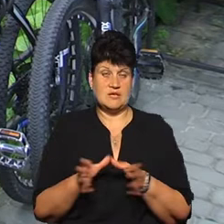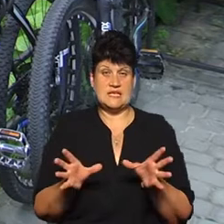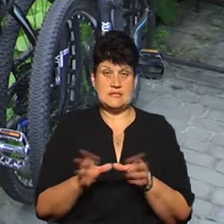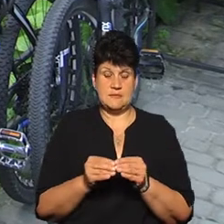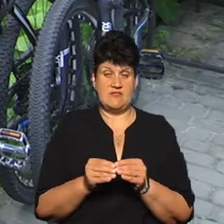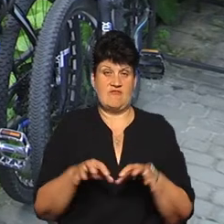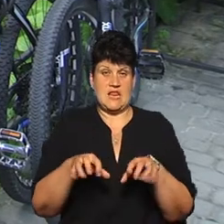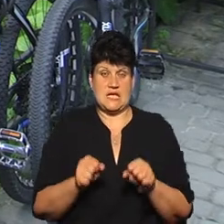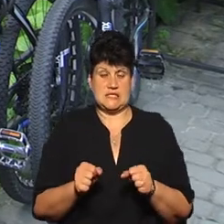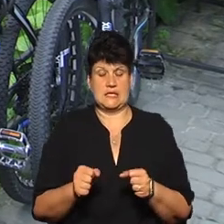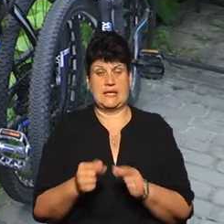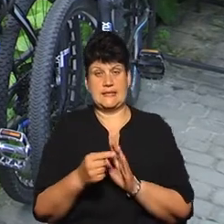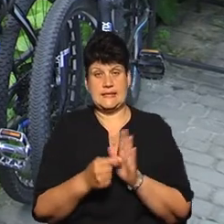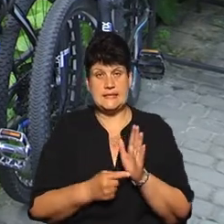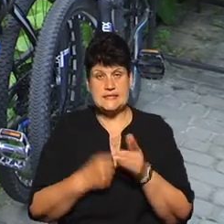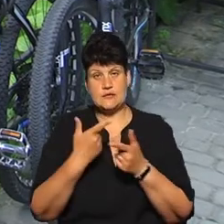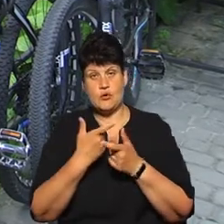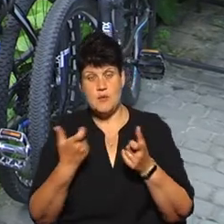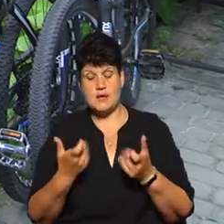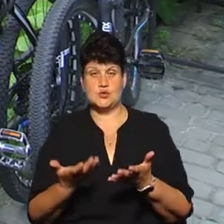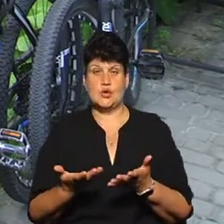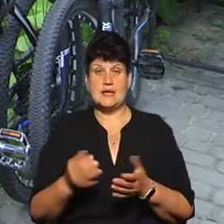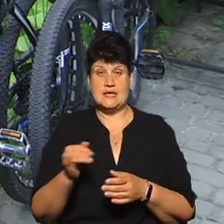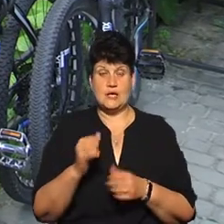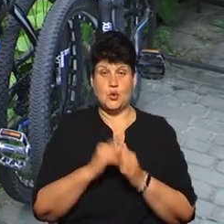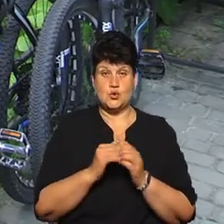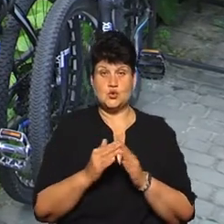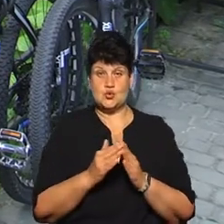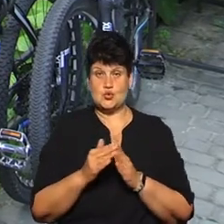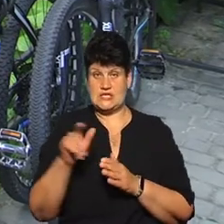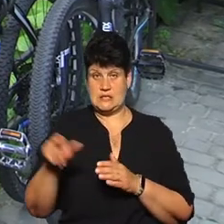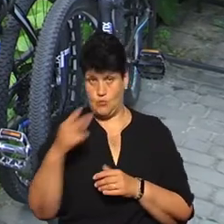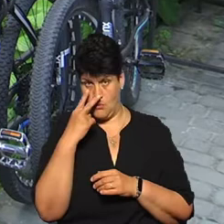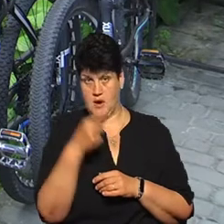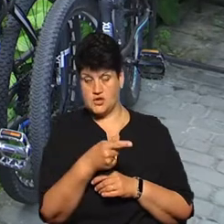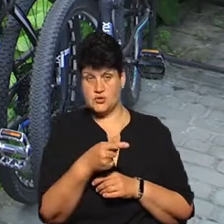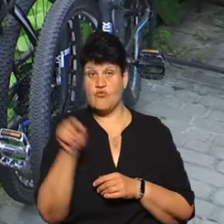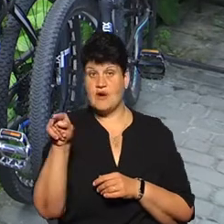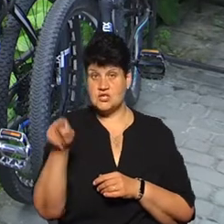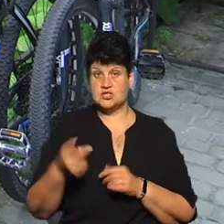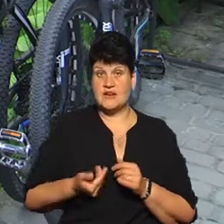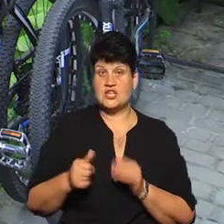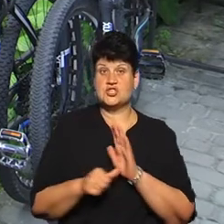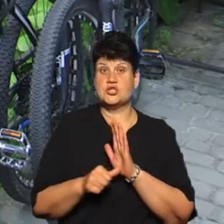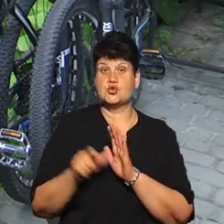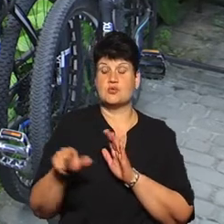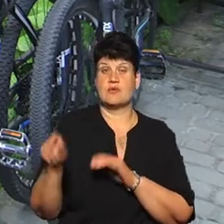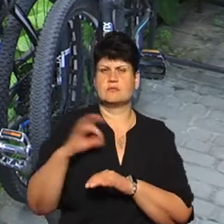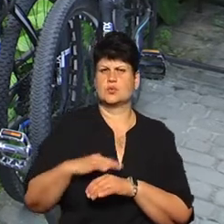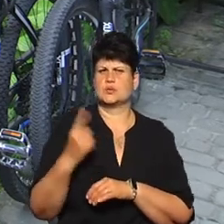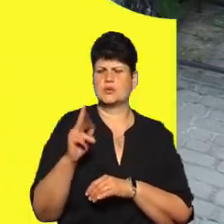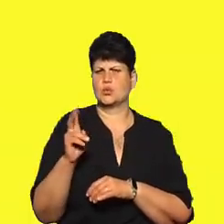діляться інформацією, отримають певну інформацію. І вже кожен сусід сусіда побачить, чому у вас проживає 6 чоловік, а спожили один куб